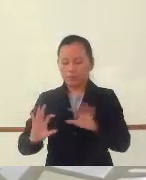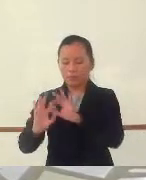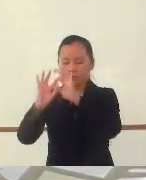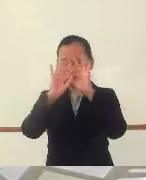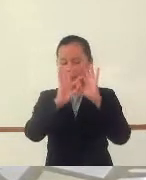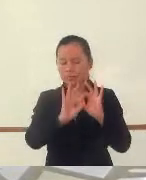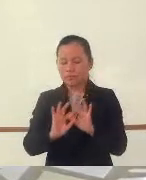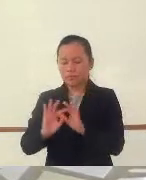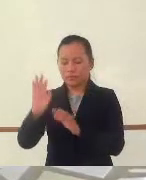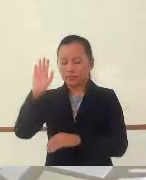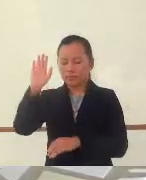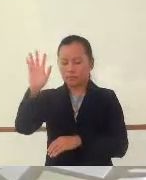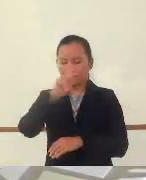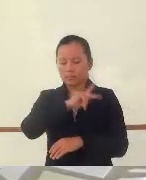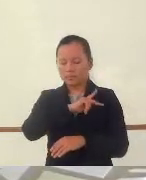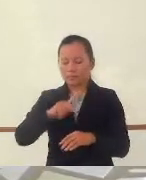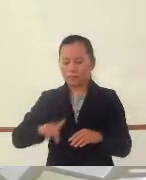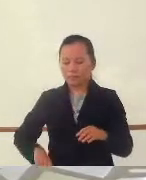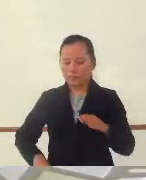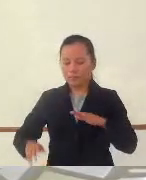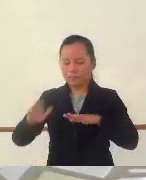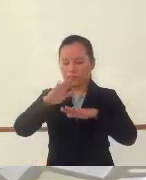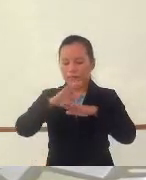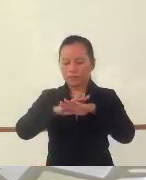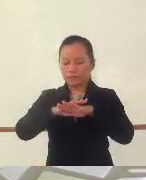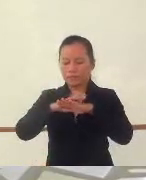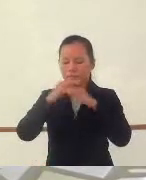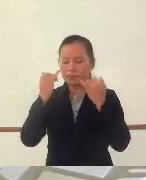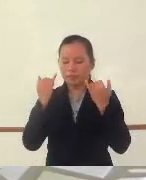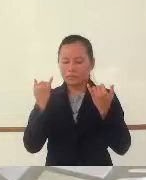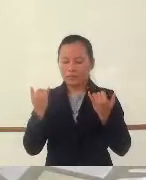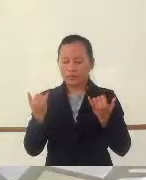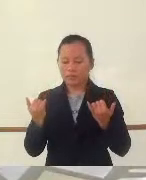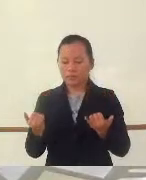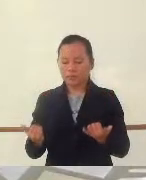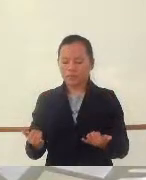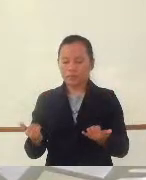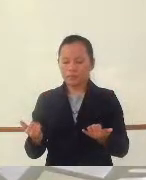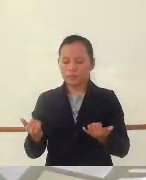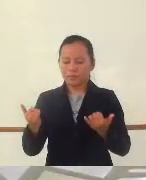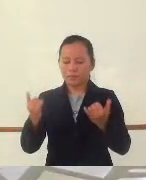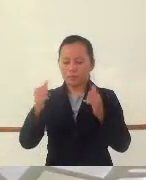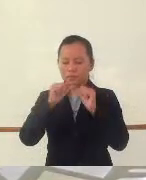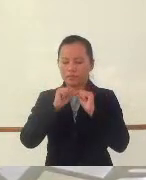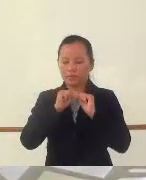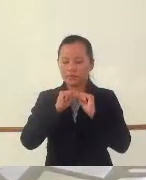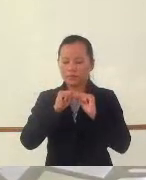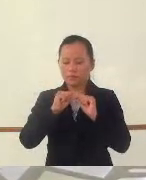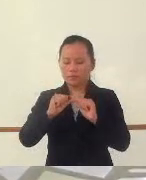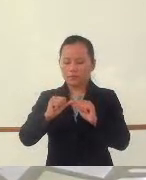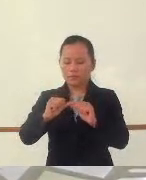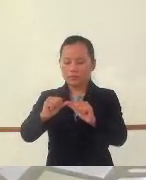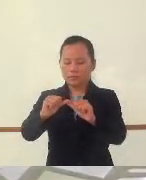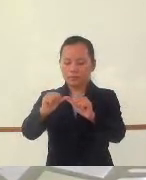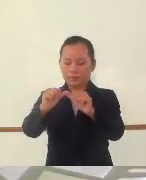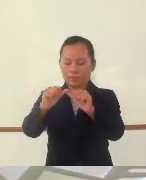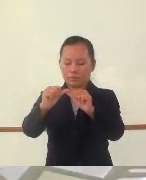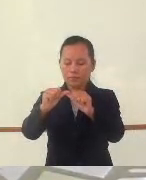rukun sesuai dengan kehendak-Mu, sebab Engkaulah pengantara